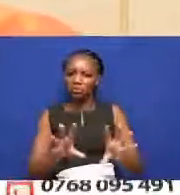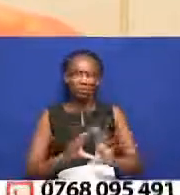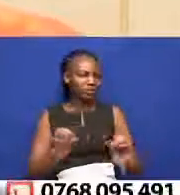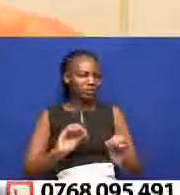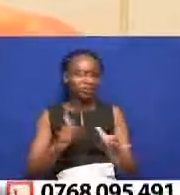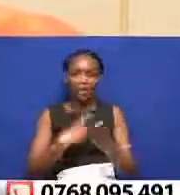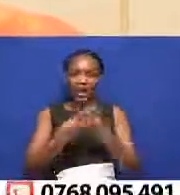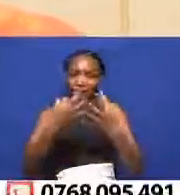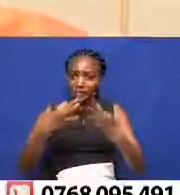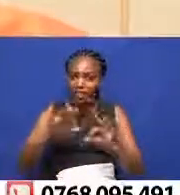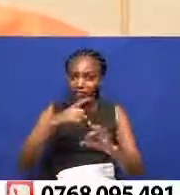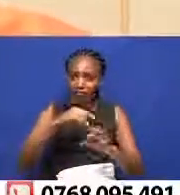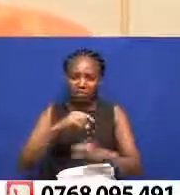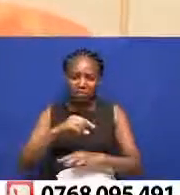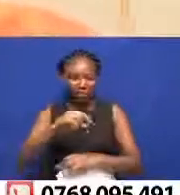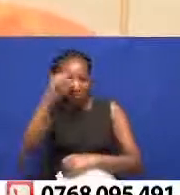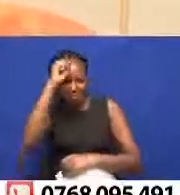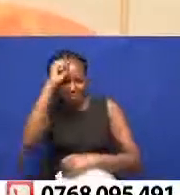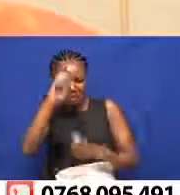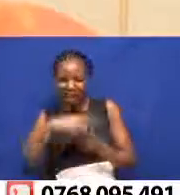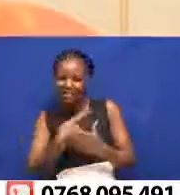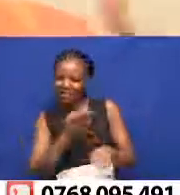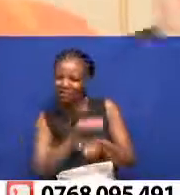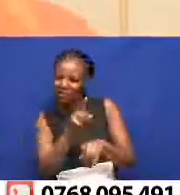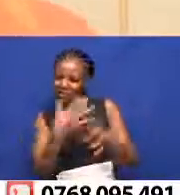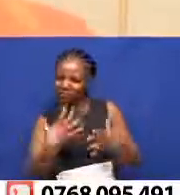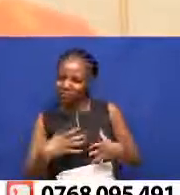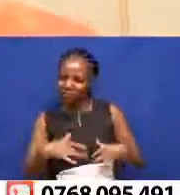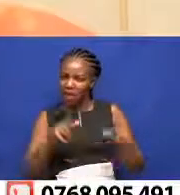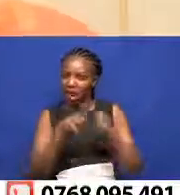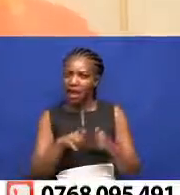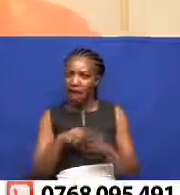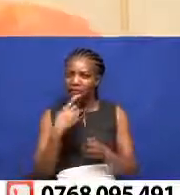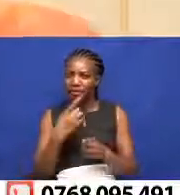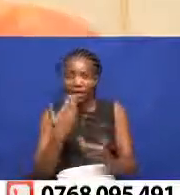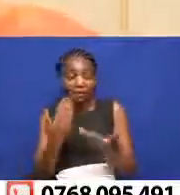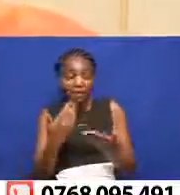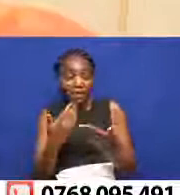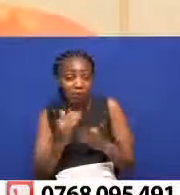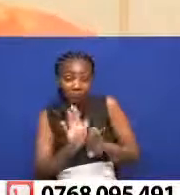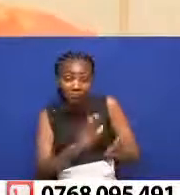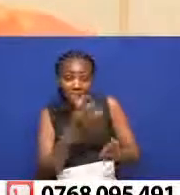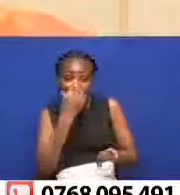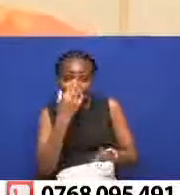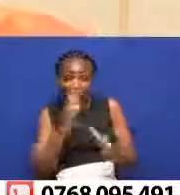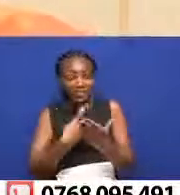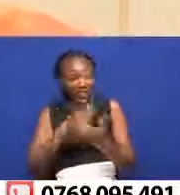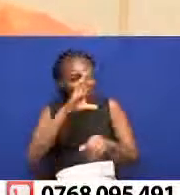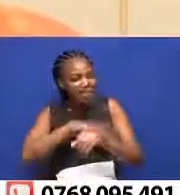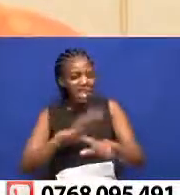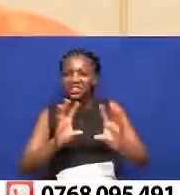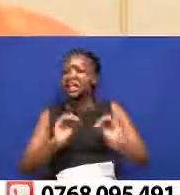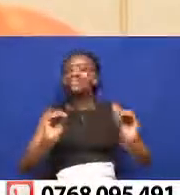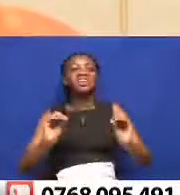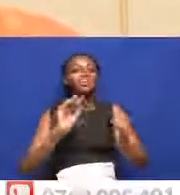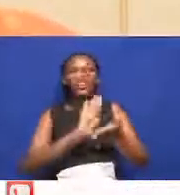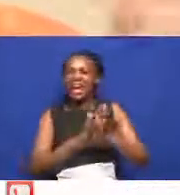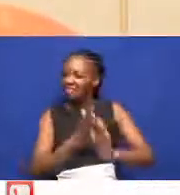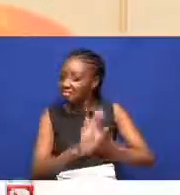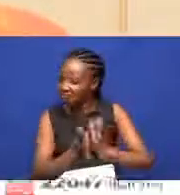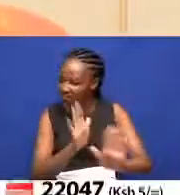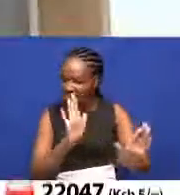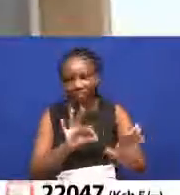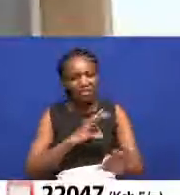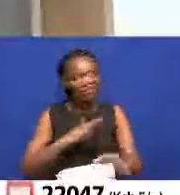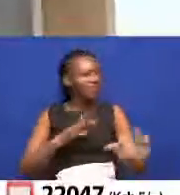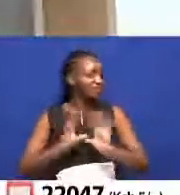wapwani tutakuwa wajinga tuwafuate hawa, tuseme tumwache mheshimiwa Raila na chama cha ODM, tutapata zero, hata shilingi moja hatuwezi kupata kwa